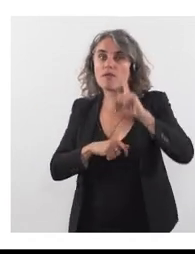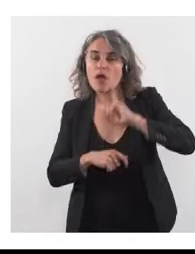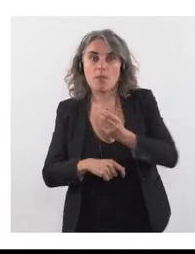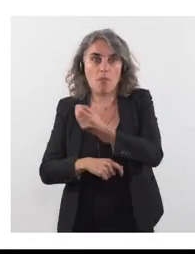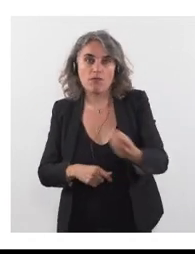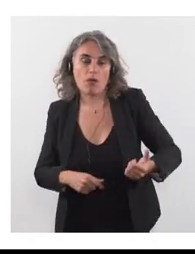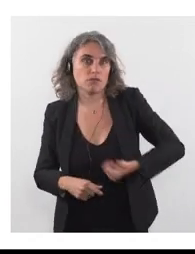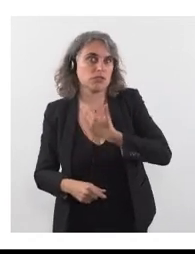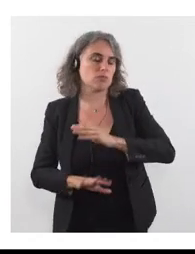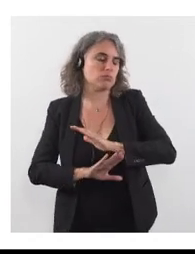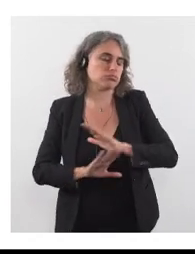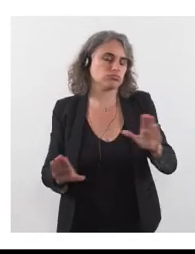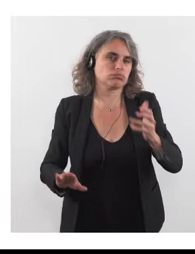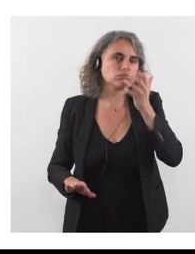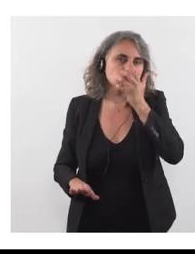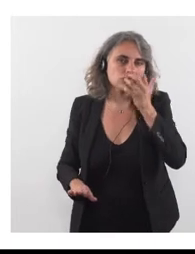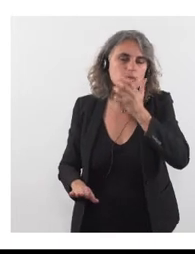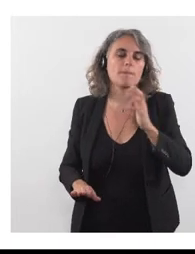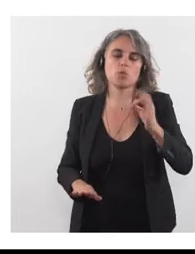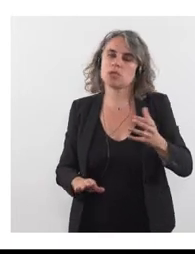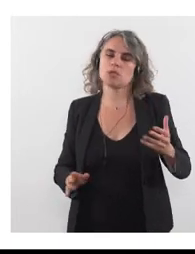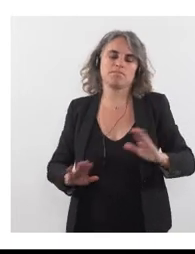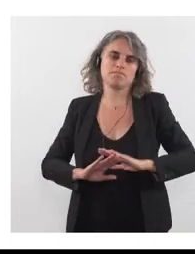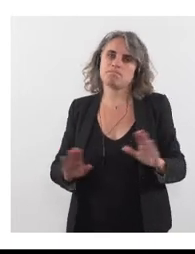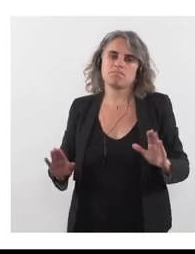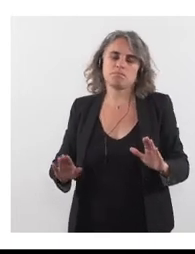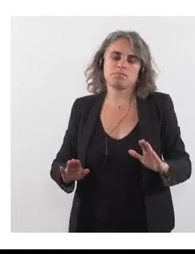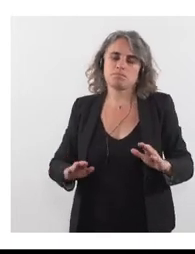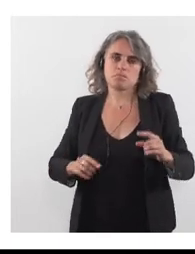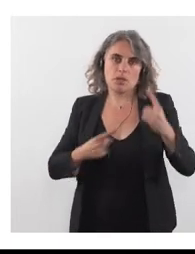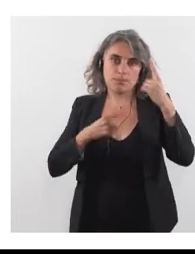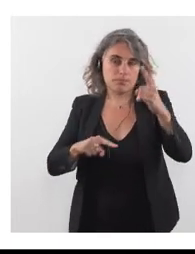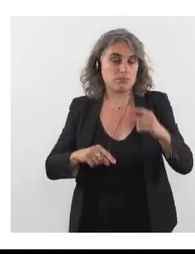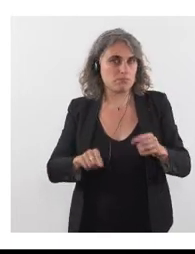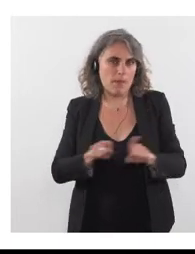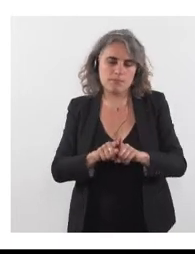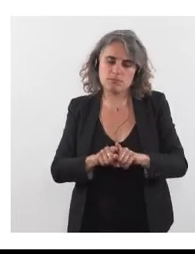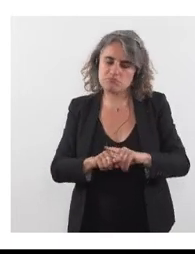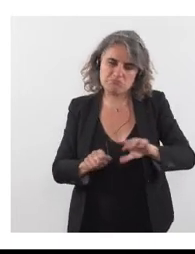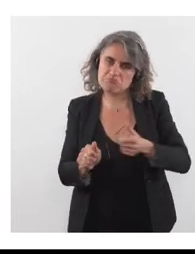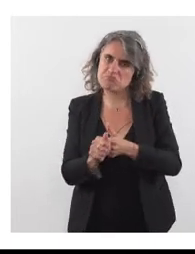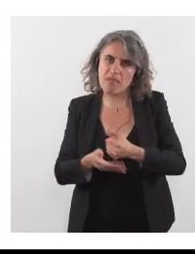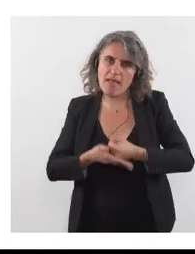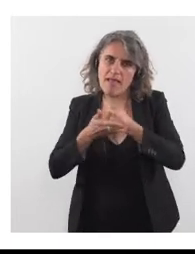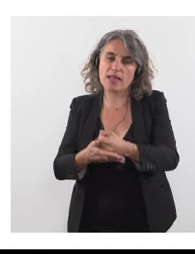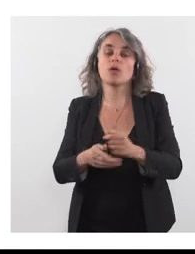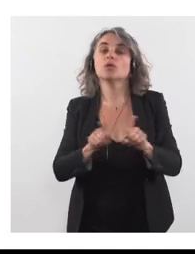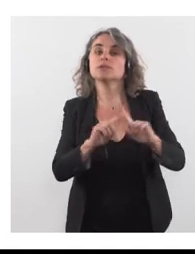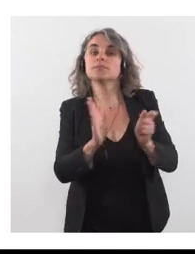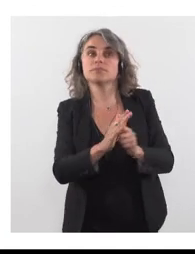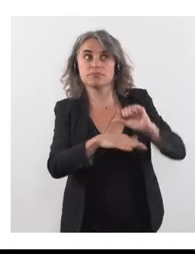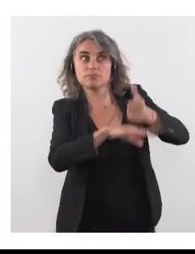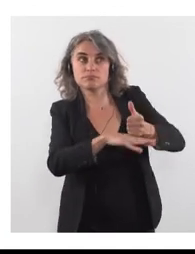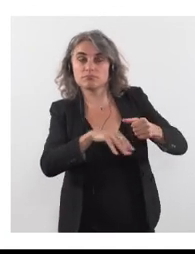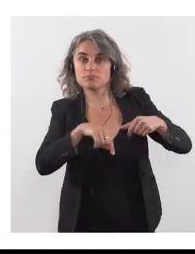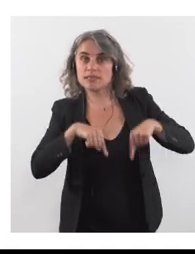enfants. Et donc il y a une action, et là on a travaillé aussi en sous-main, où lorsque la Belgique a été condamnée pour un